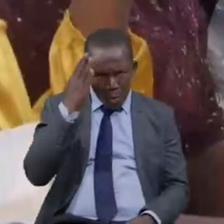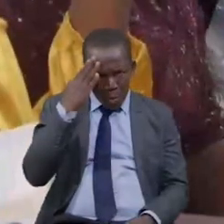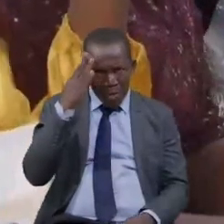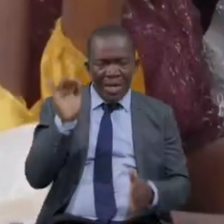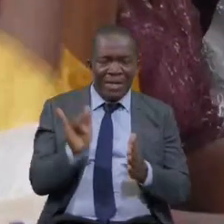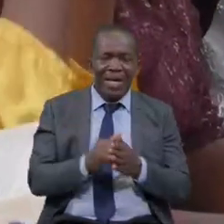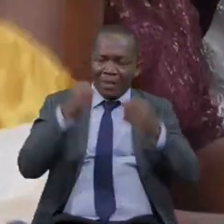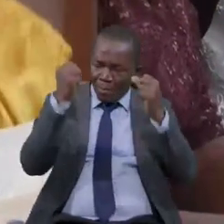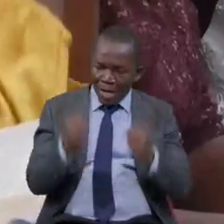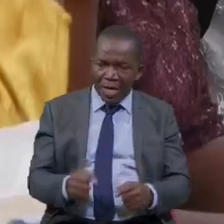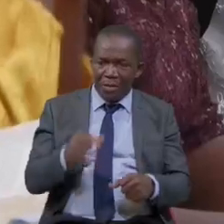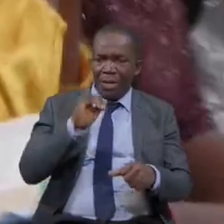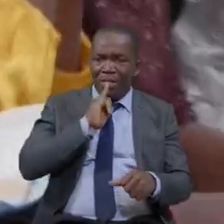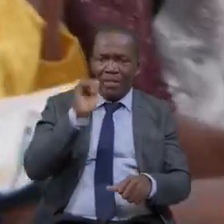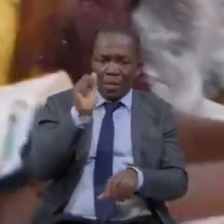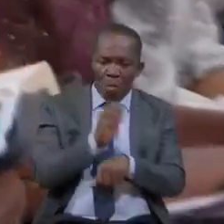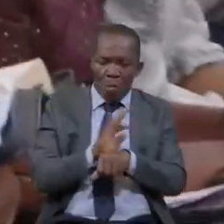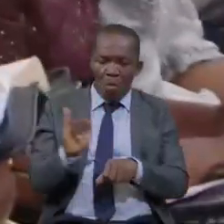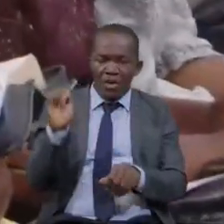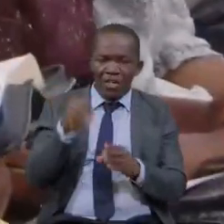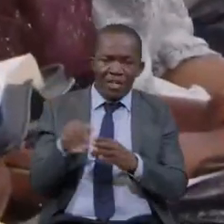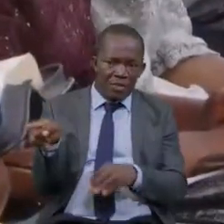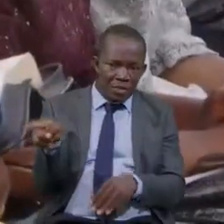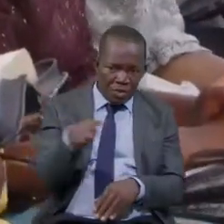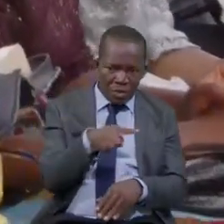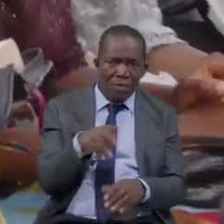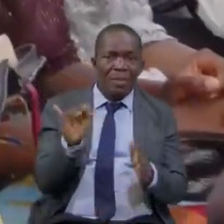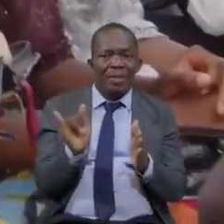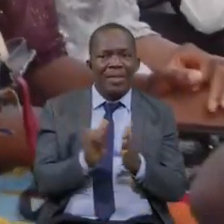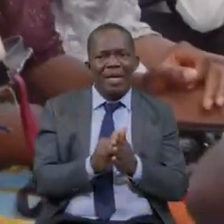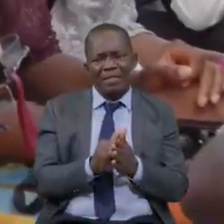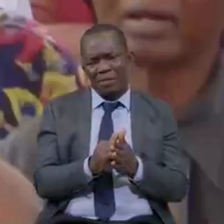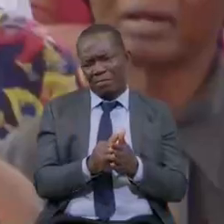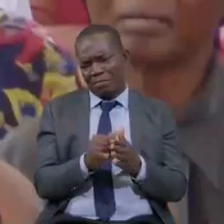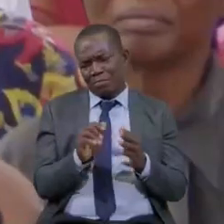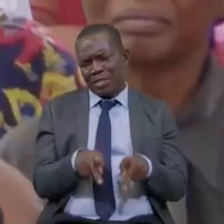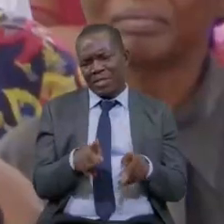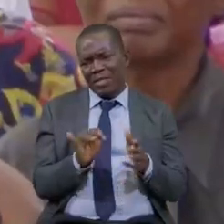toi, ce tyran ne peut pas te dévorer.